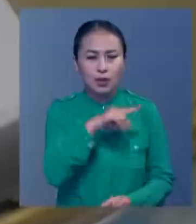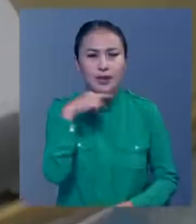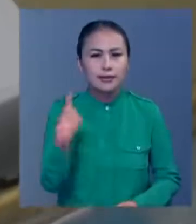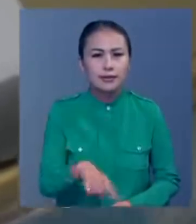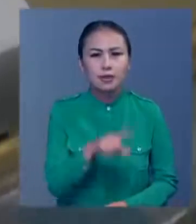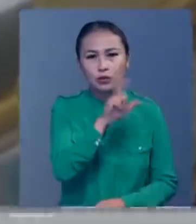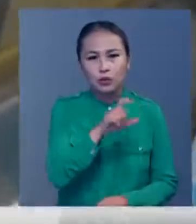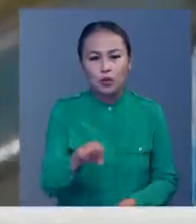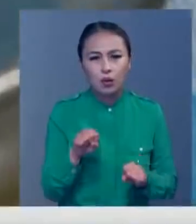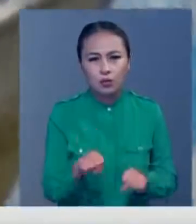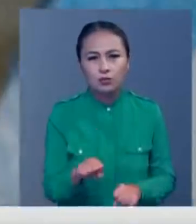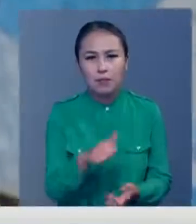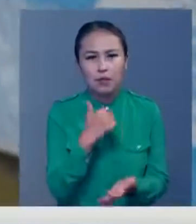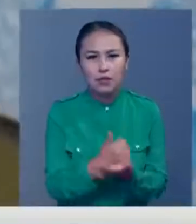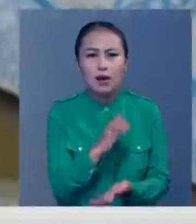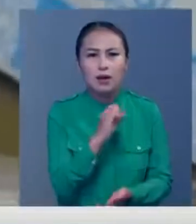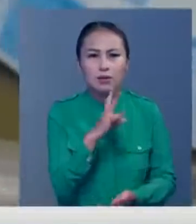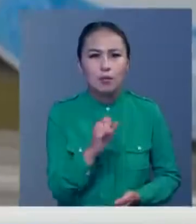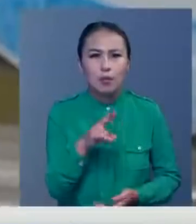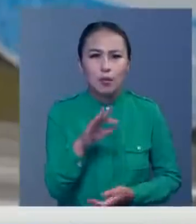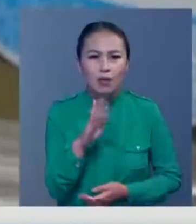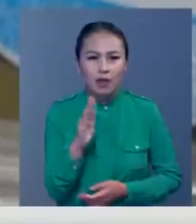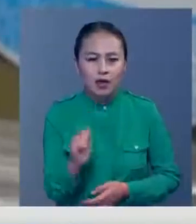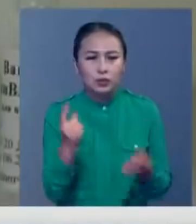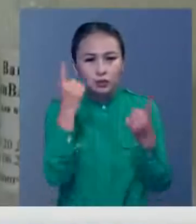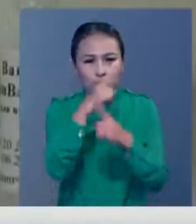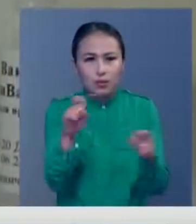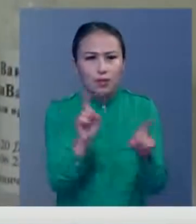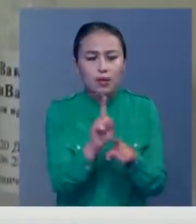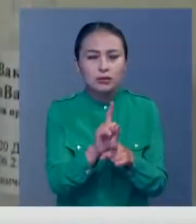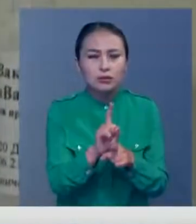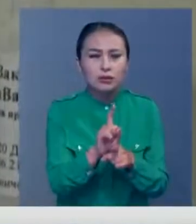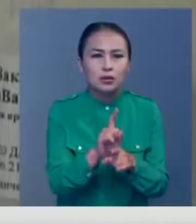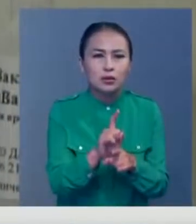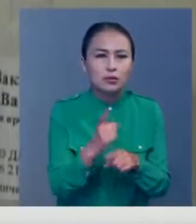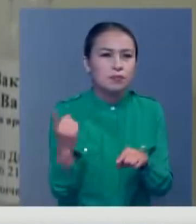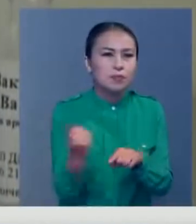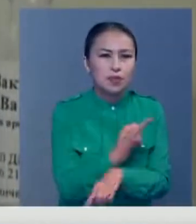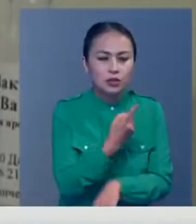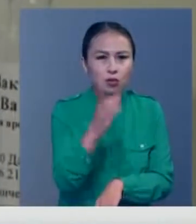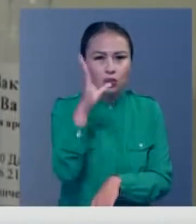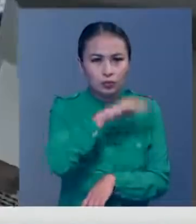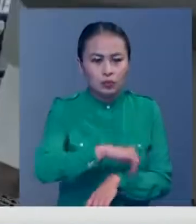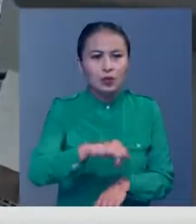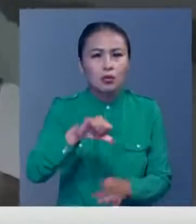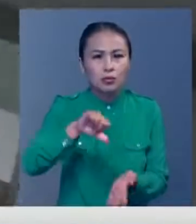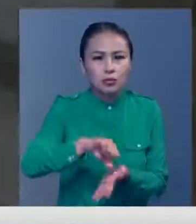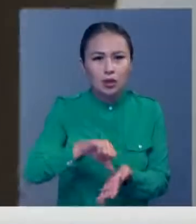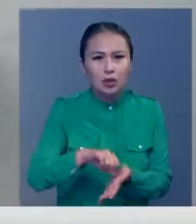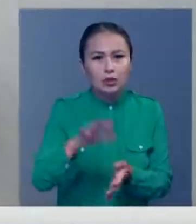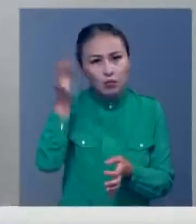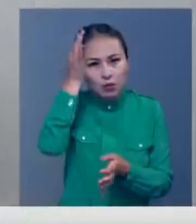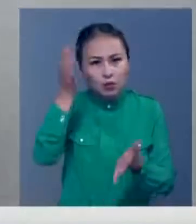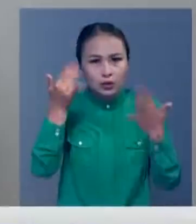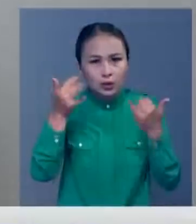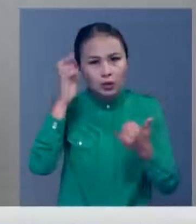Ресейдің тұтынушылар құқығын қорғау қызметінің басшысы Анна Попованың айтуынша препаратты алғашқы волонтер қабылдап үлгерді. Айта кетейік, бүгінде